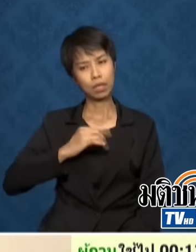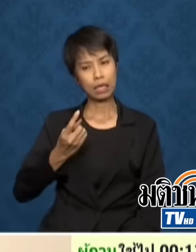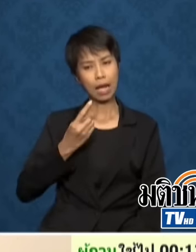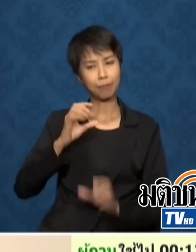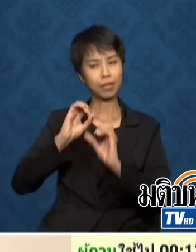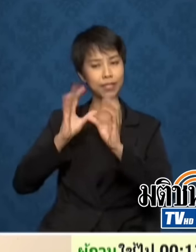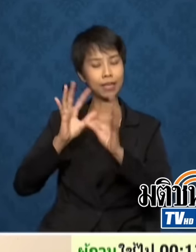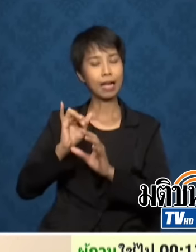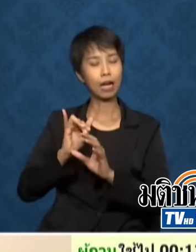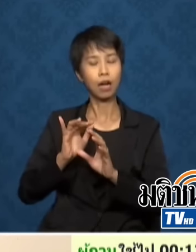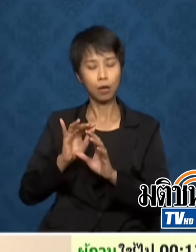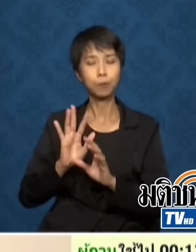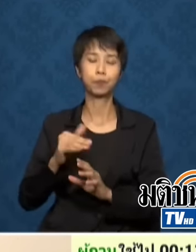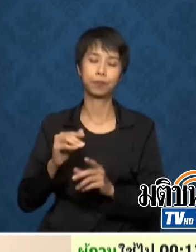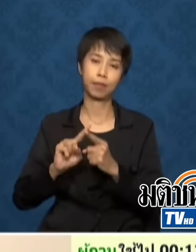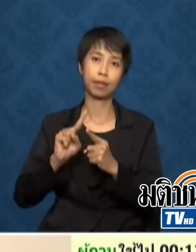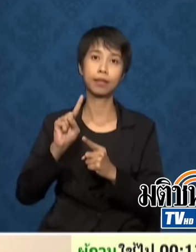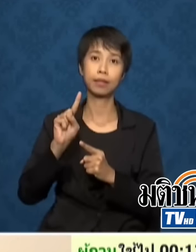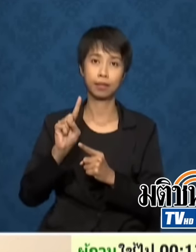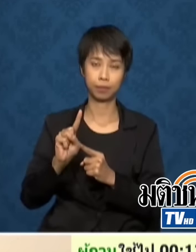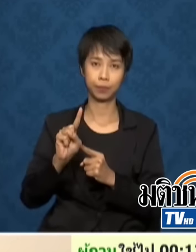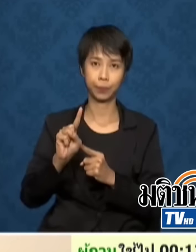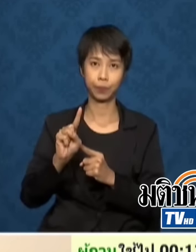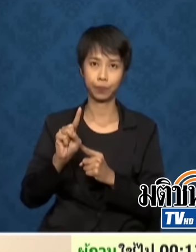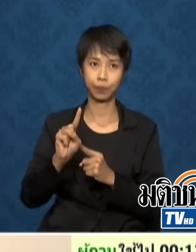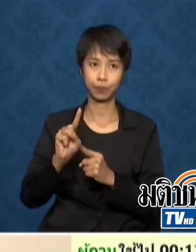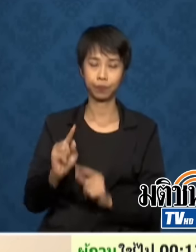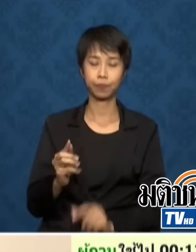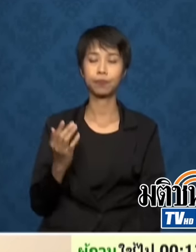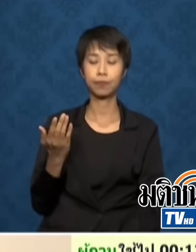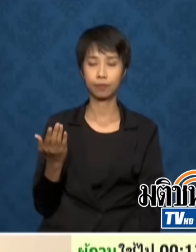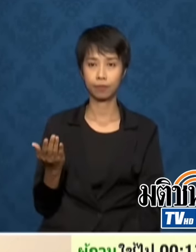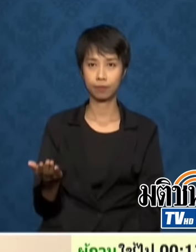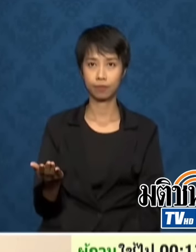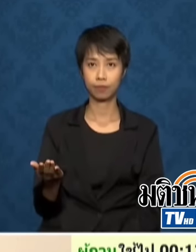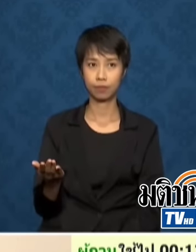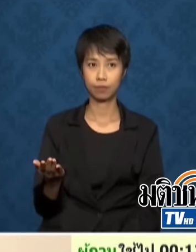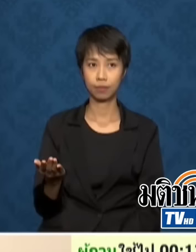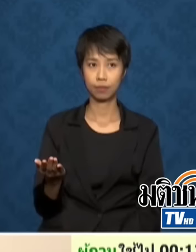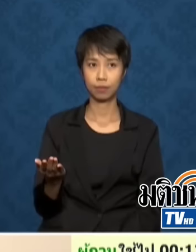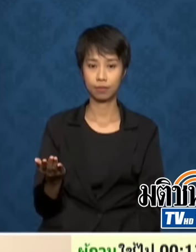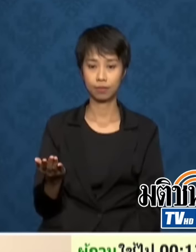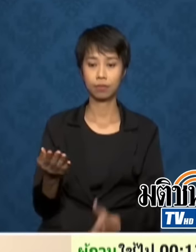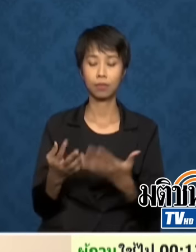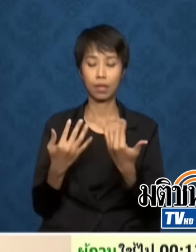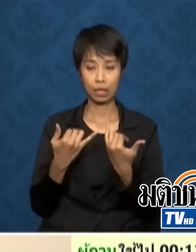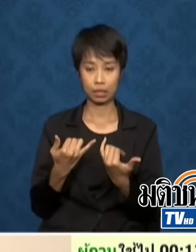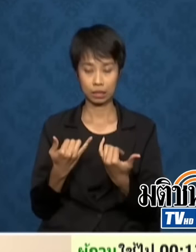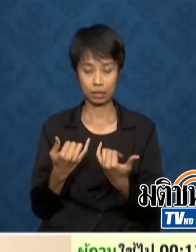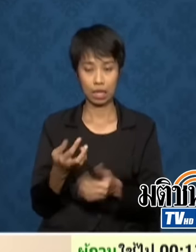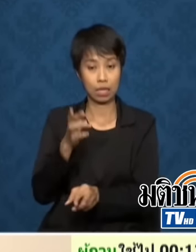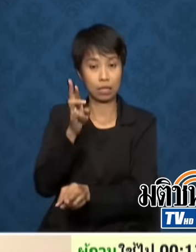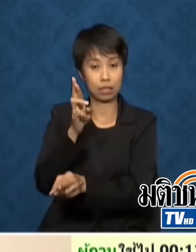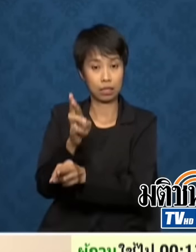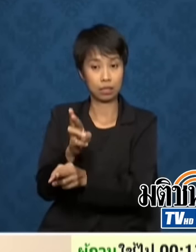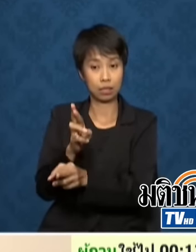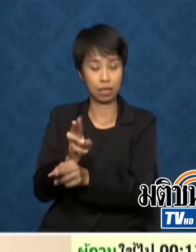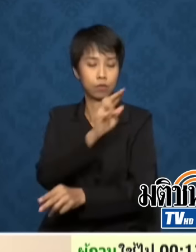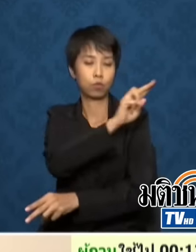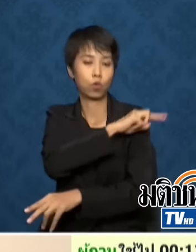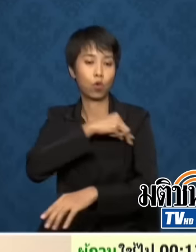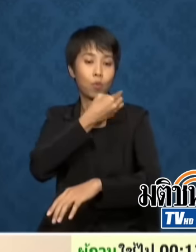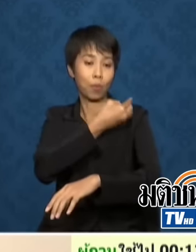ที่หนึ่งการที่ท่านไปรักษาตัวอยู่โรง